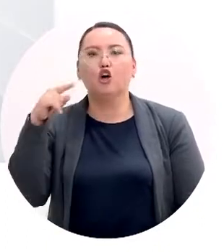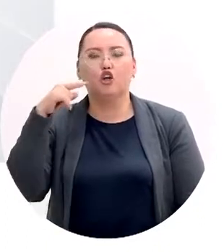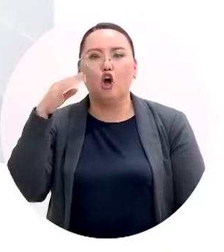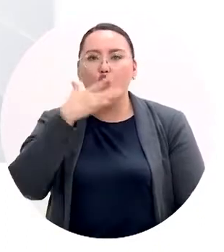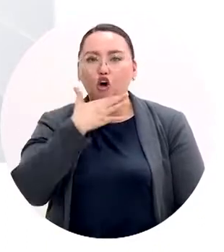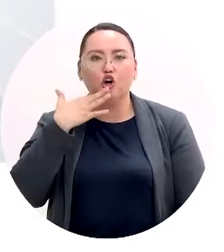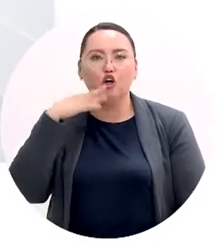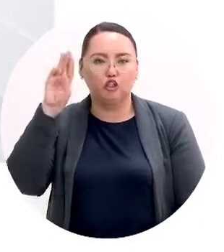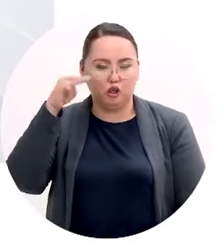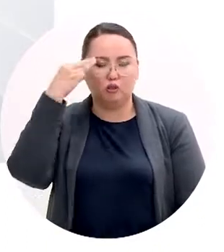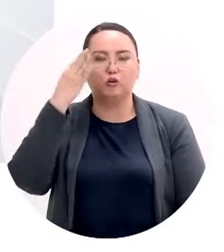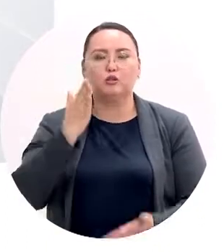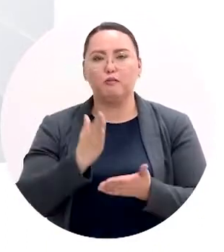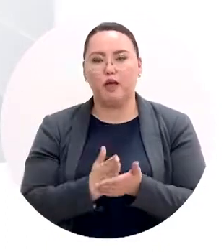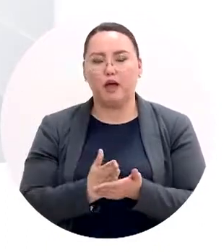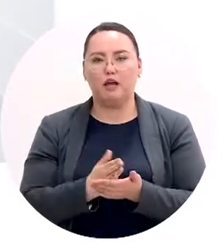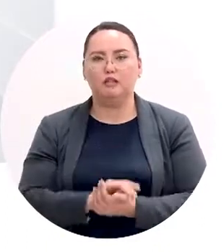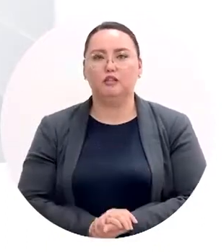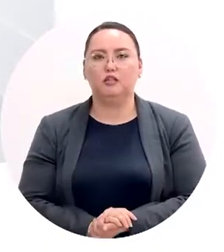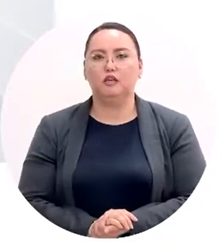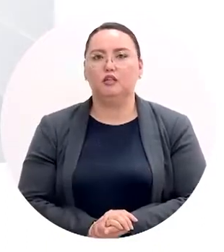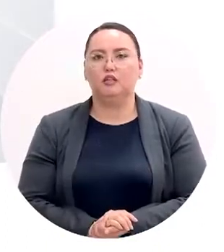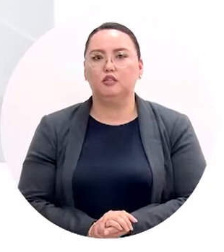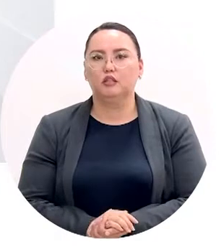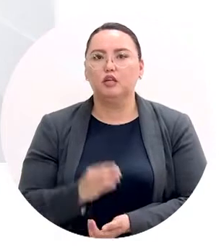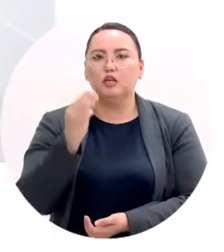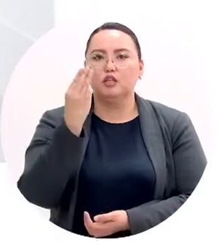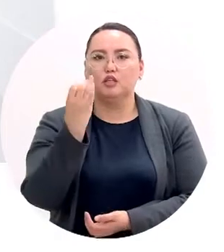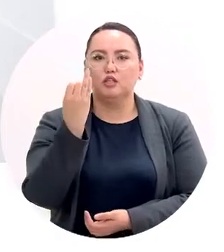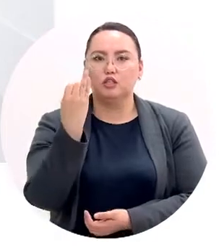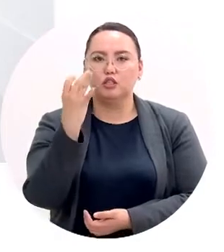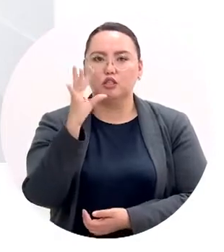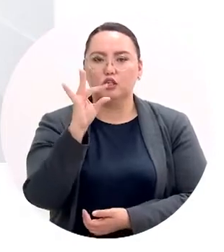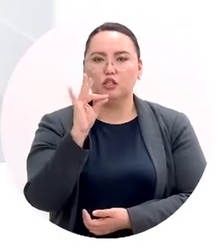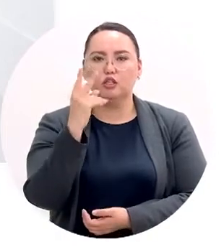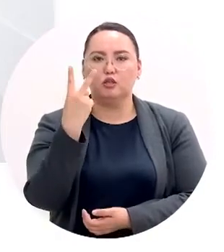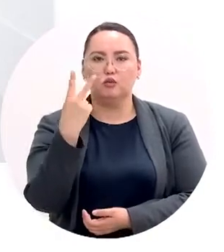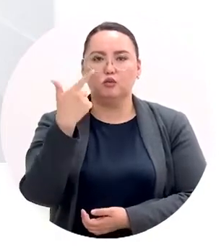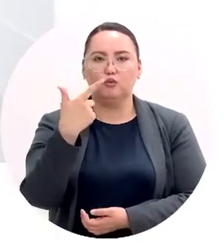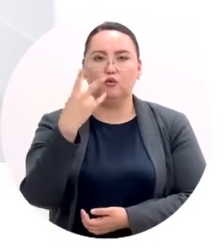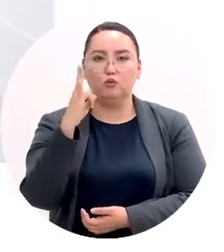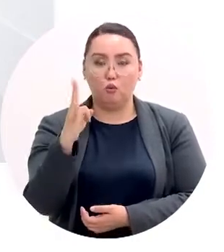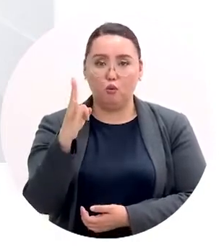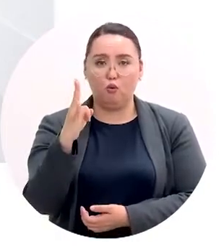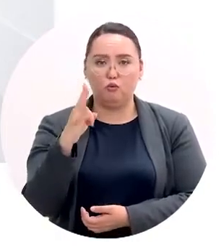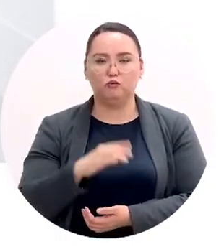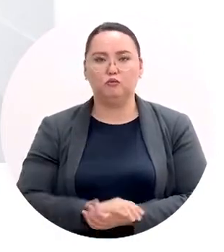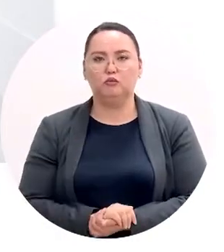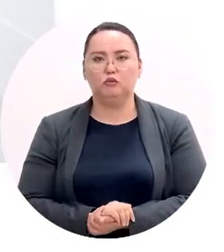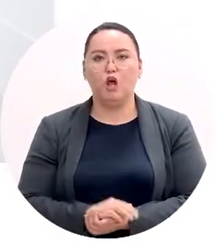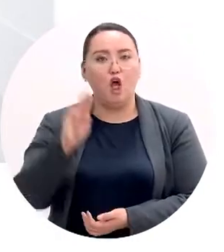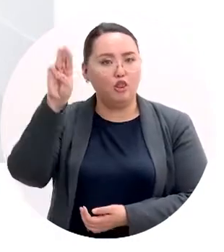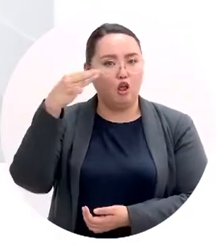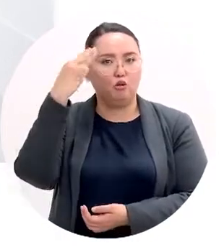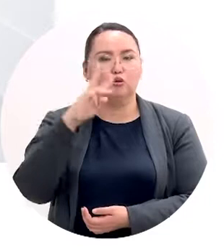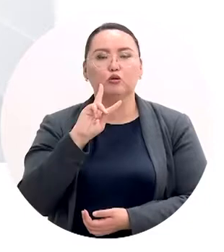үгийг ширүүгүн гэж бичиж байна. Энэ үгсийг нүдлэн тогтоож авах шаардлагатай байдаг. Хэрвээ бид нар ширүүн гэдэг